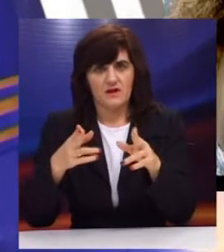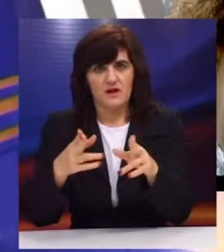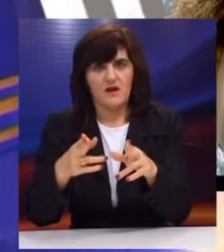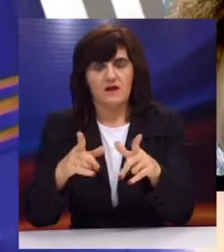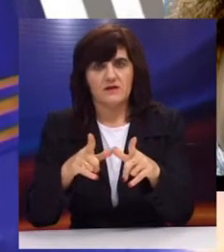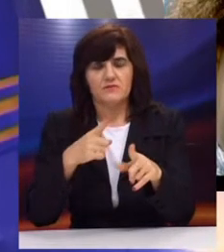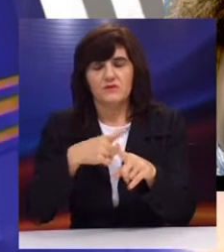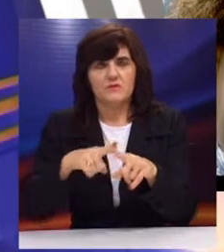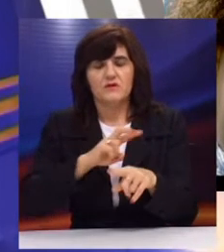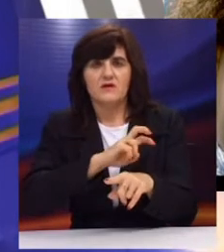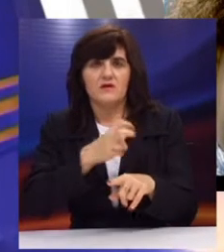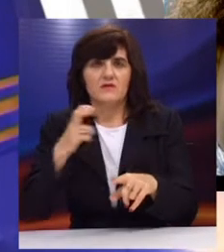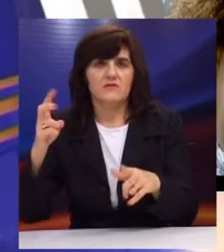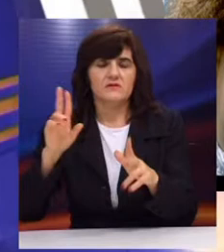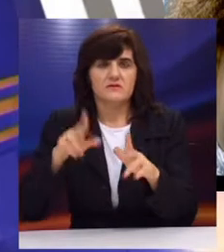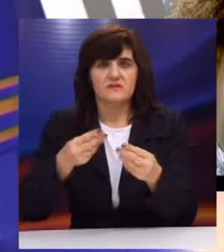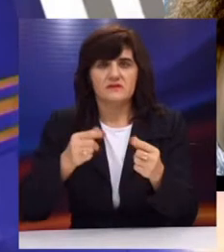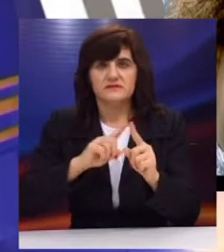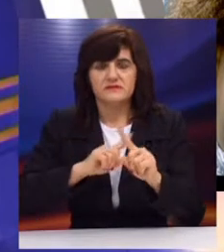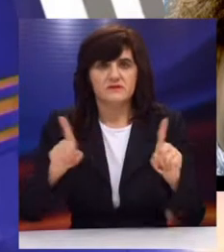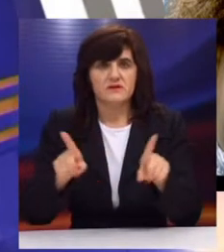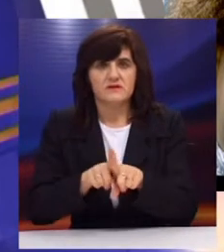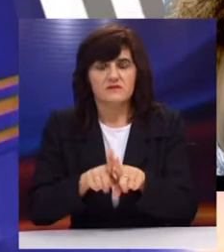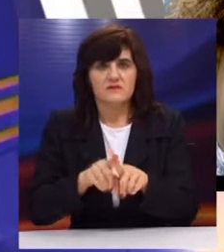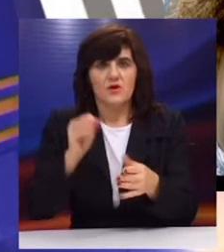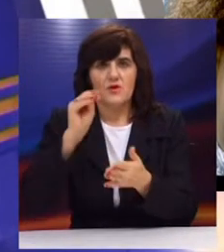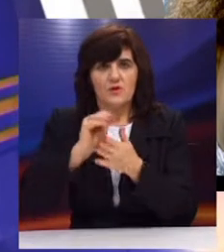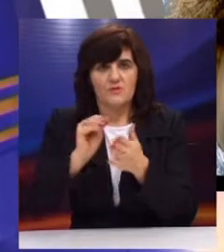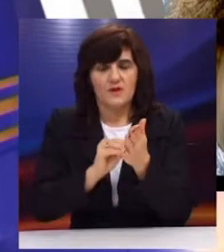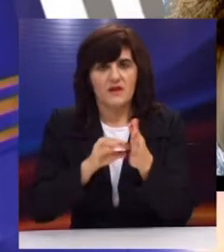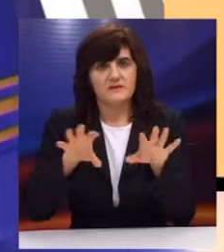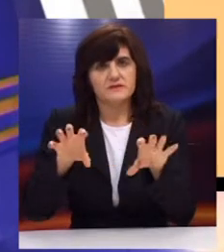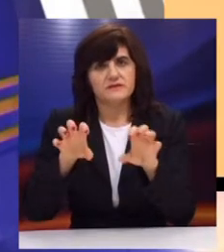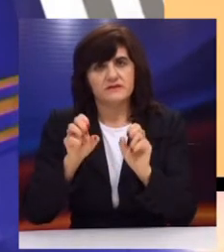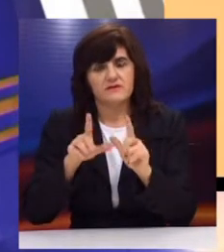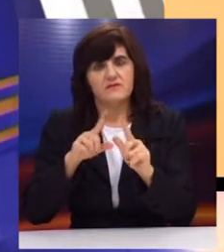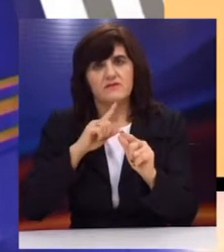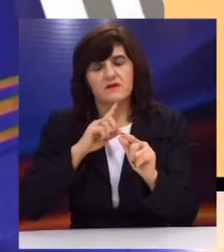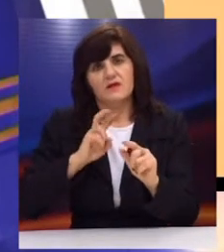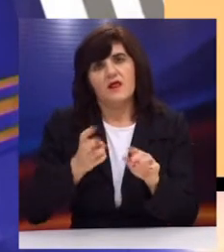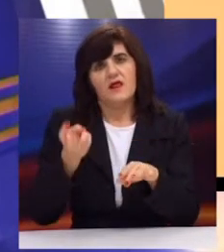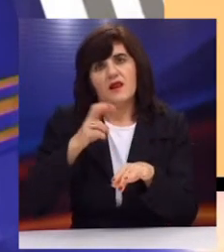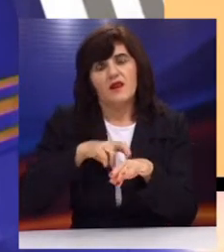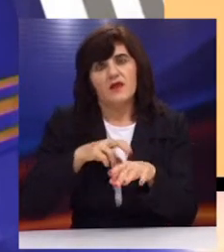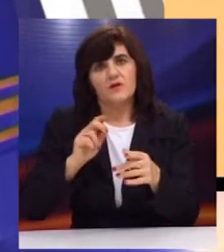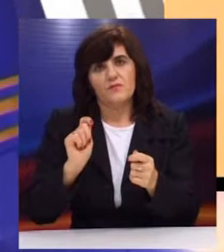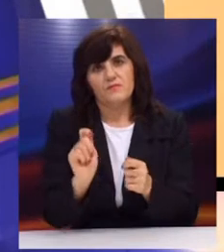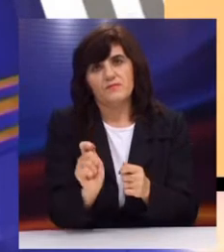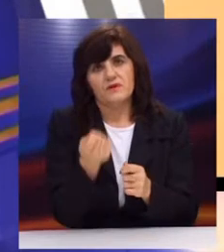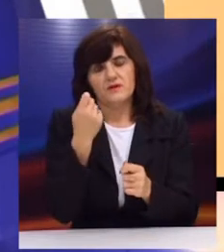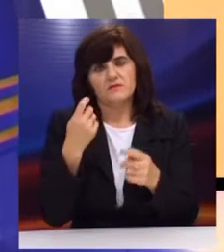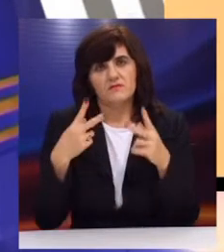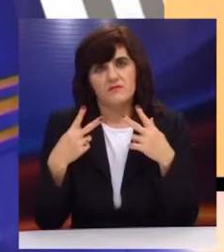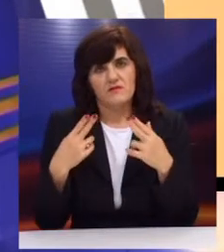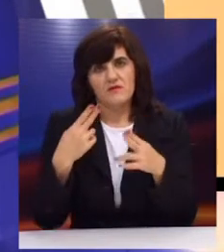pažnja na rasprostranjenost ove bolesti. Cilj obeležavanja je podizanje svesti o značaju prevencije i ranog otkrivanja raka dojke.